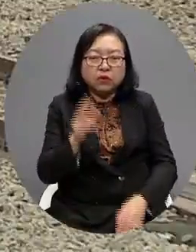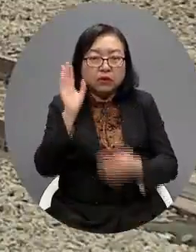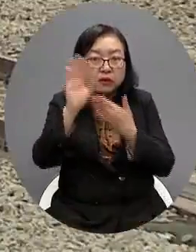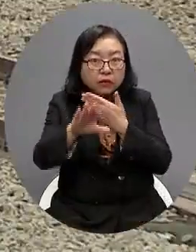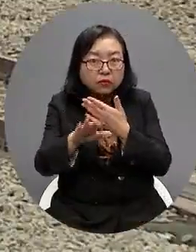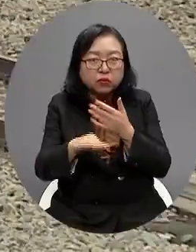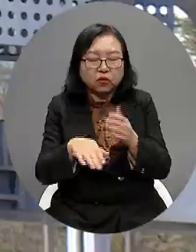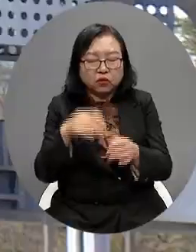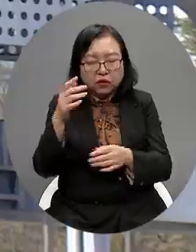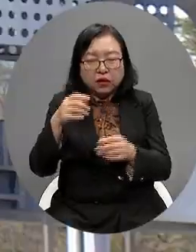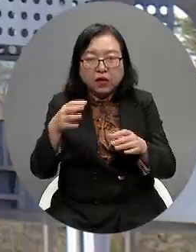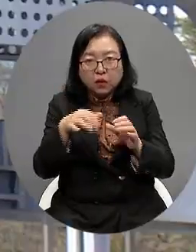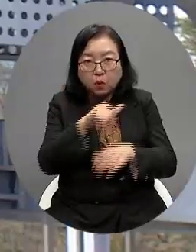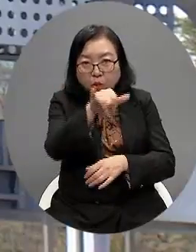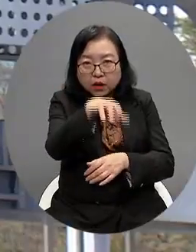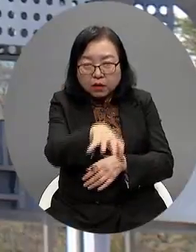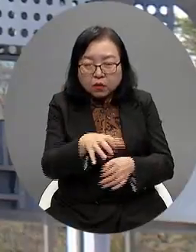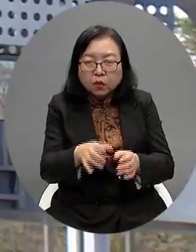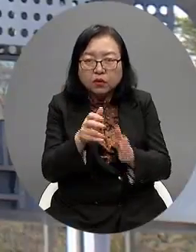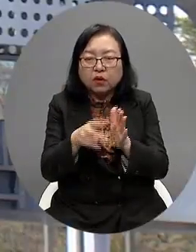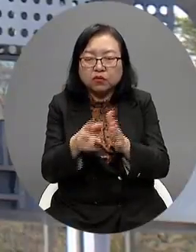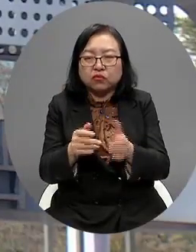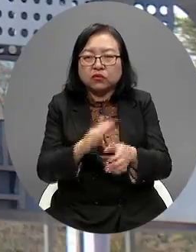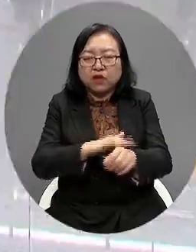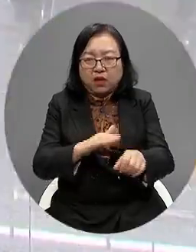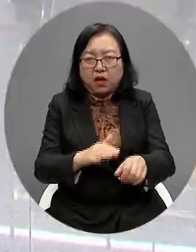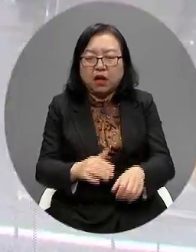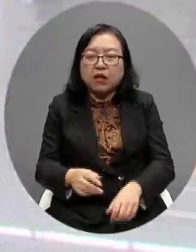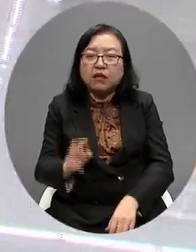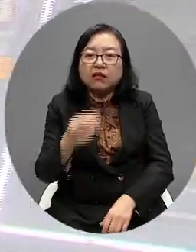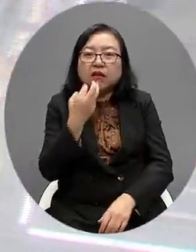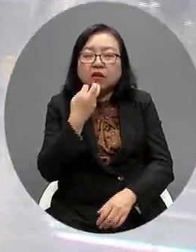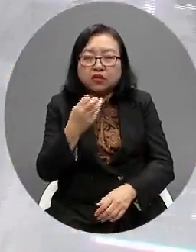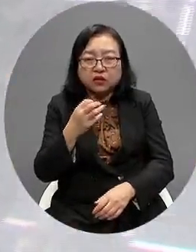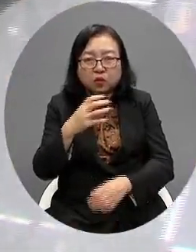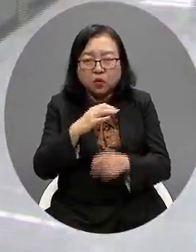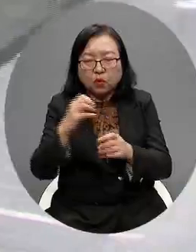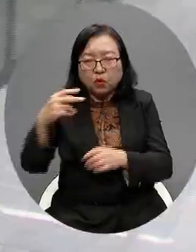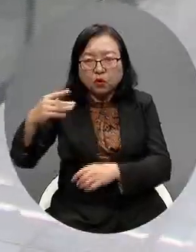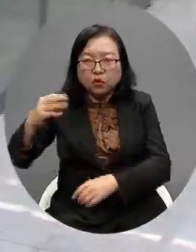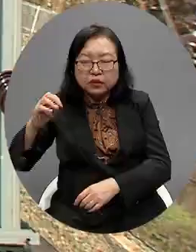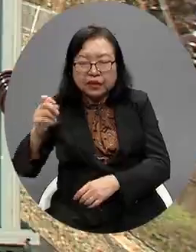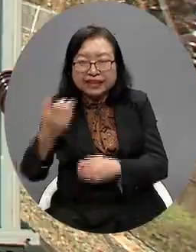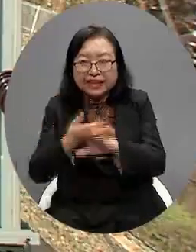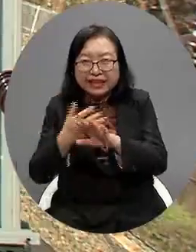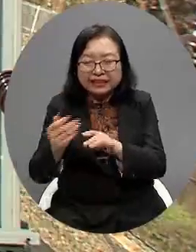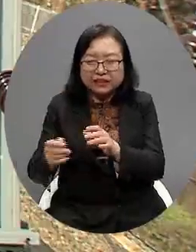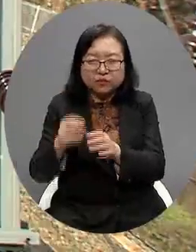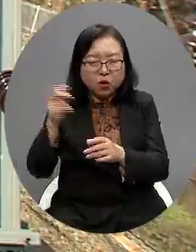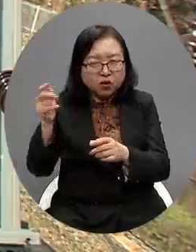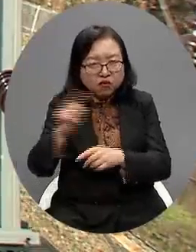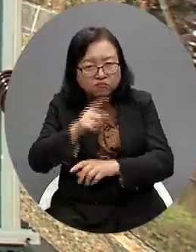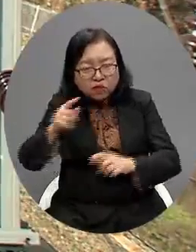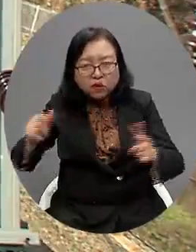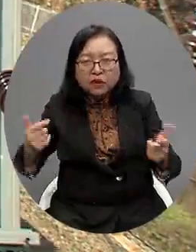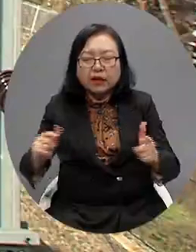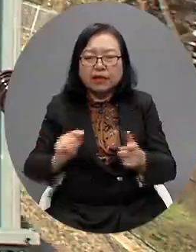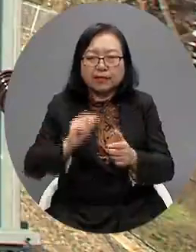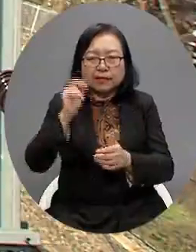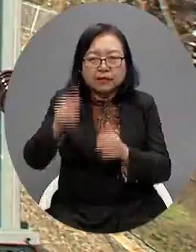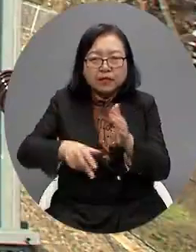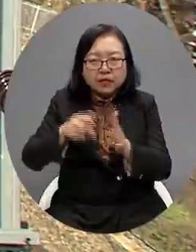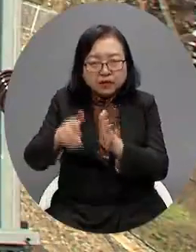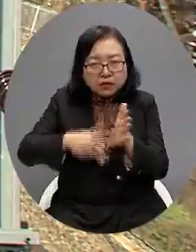합니다. 동탄, 충청권 광역철도, 동서횡단철도, 천안복선전철 등 차질